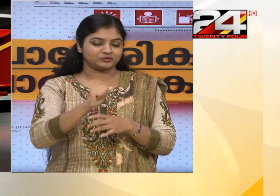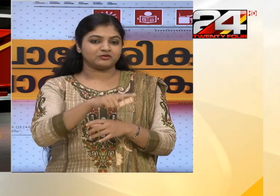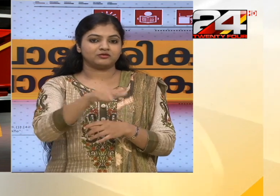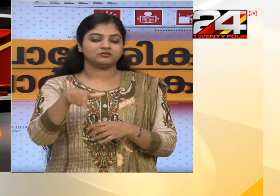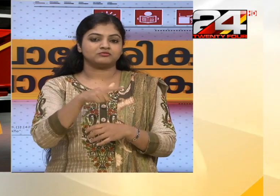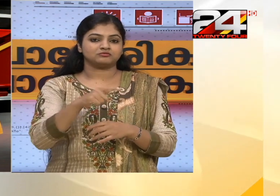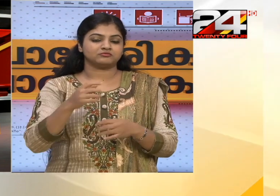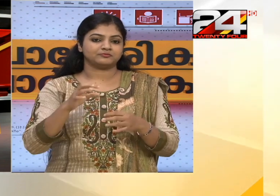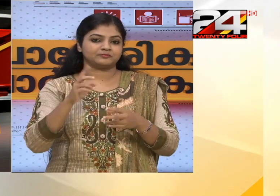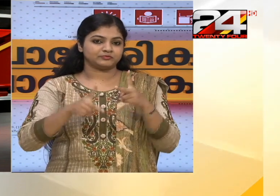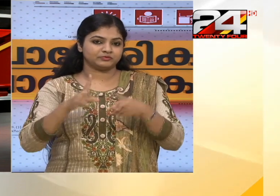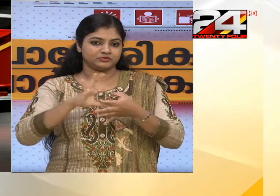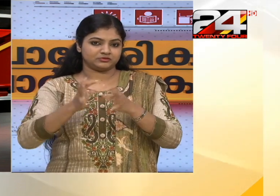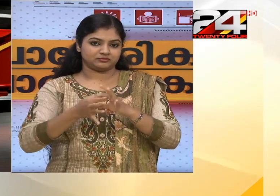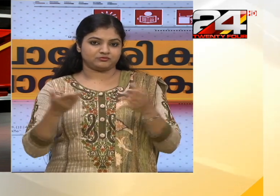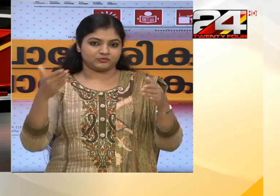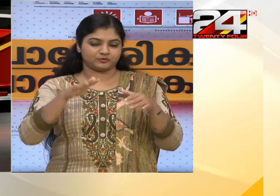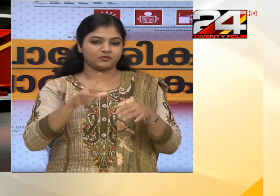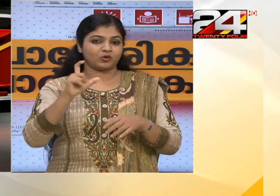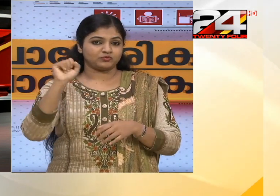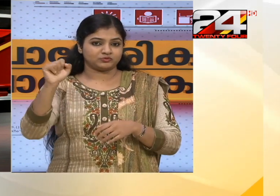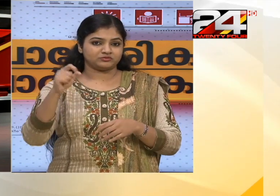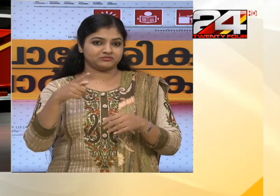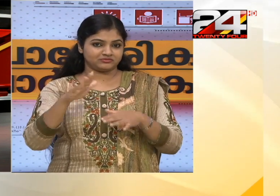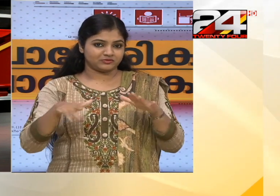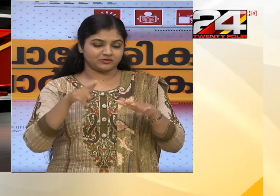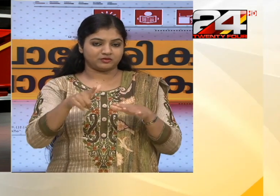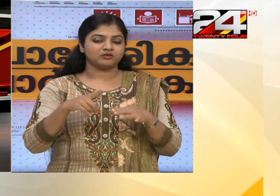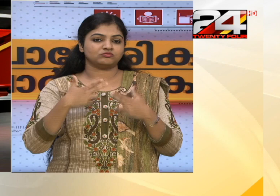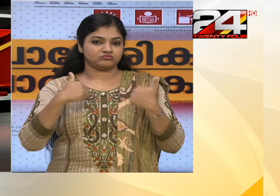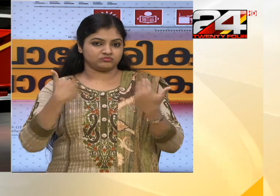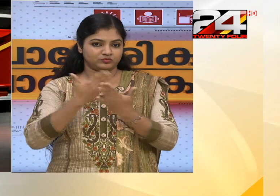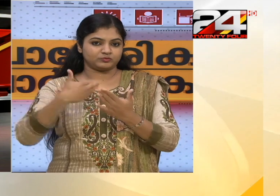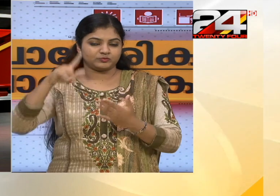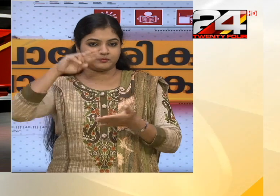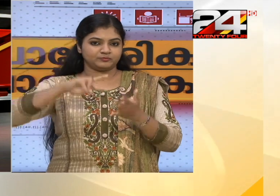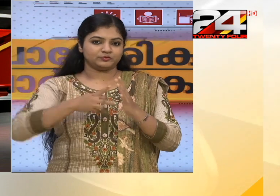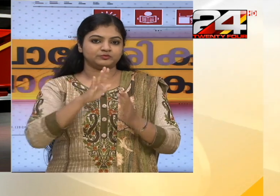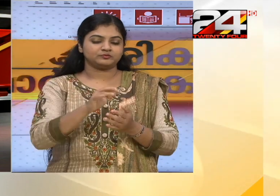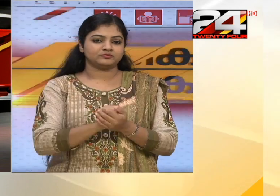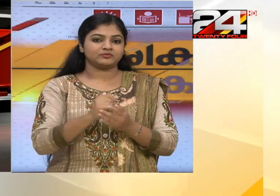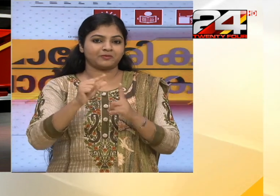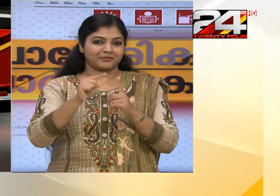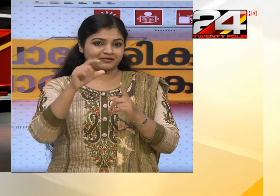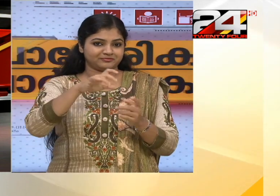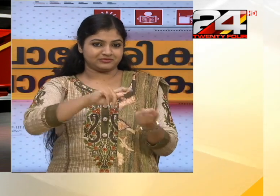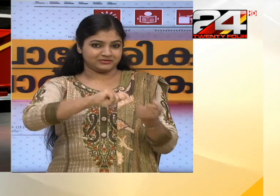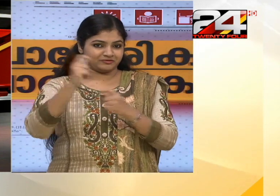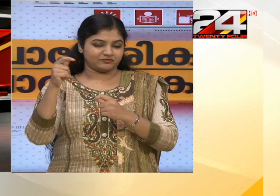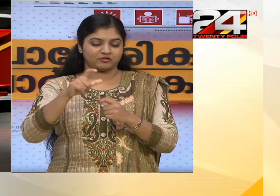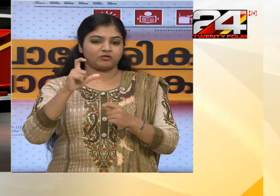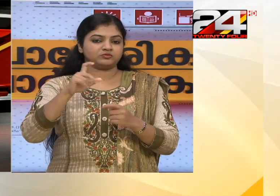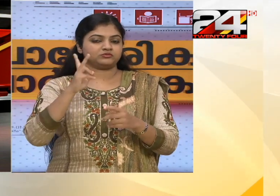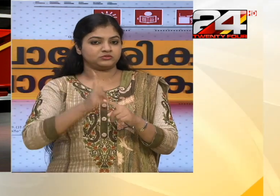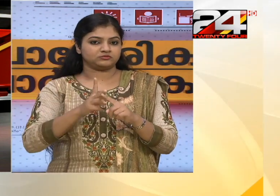സംഘടിപ്പിച്ചു. കോർപ്പറേഷന്റെ നടപടിക്കെതിരെ നിയമ നടപടി സ്വീകരിക്കുമെന്ന വ്യാപാരികൾ. അതേസമയം പാളയം ഷിഫ്റ്റിംഗിൽ നിന്ന് പിന്നോട്ടില്ല എന്ന നിലപാടിലാണ്